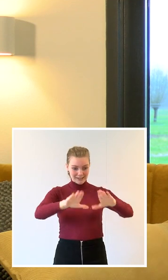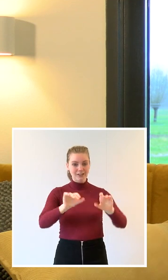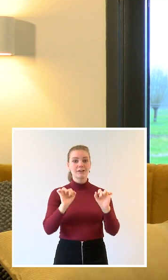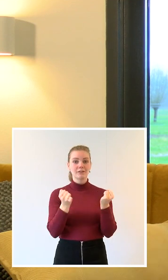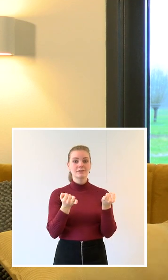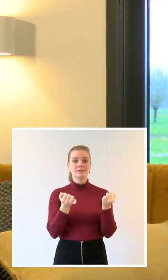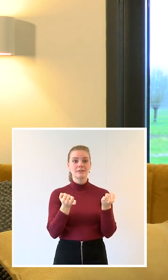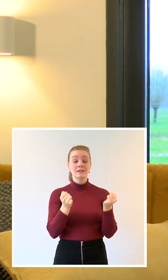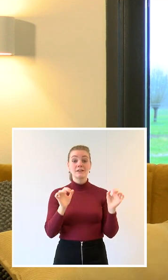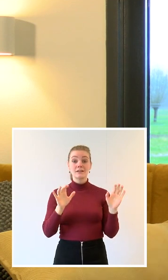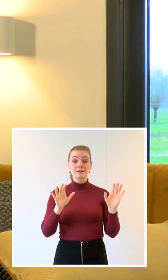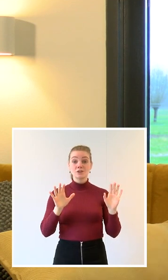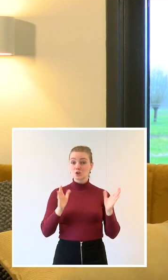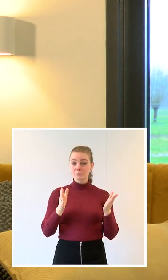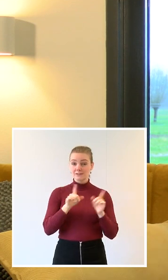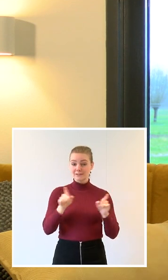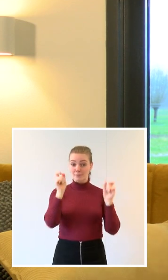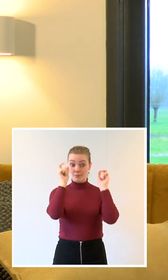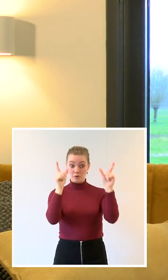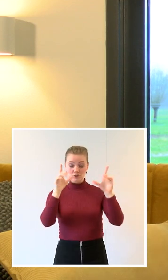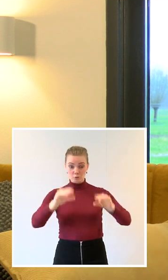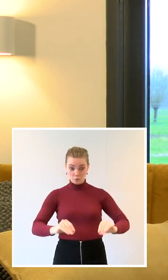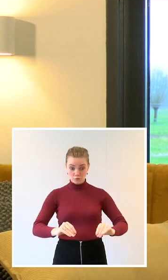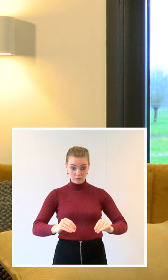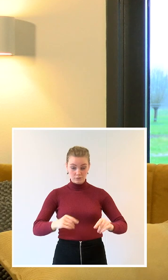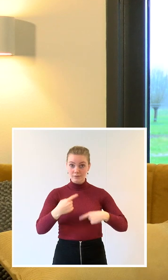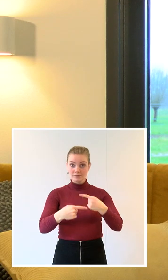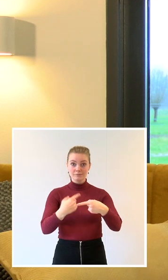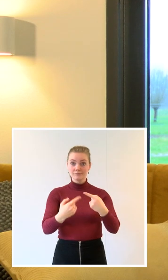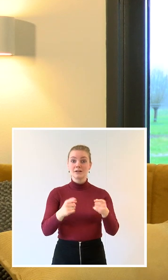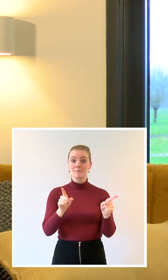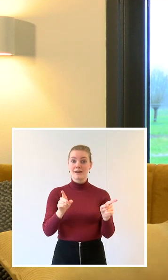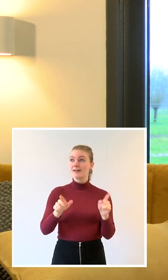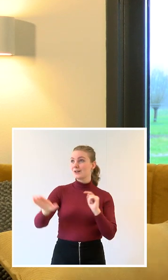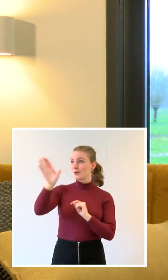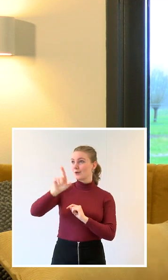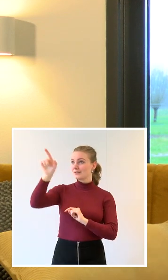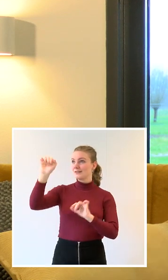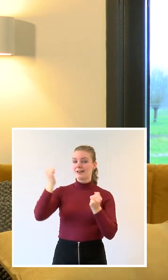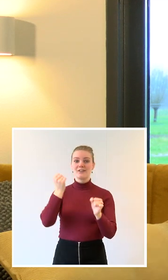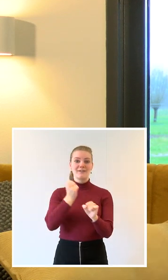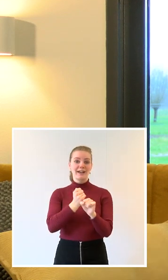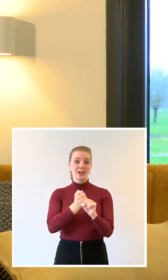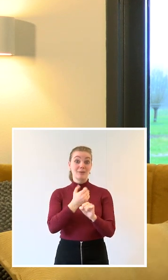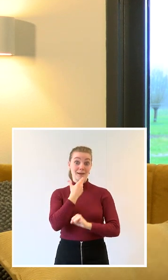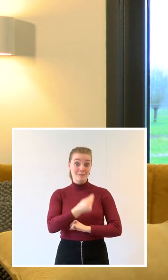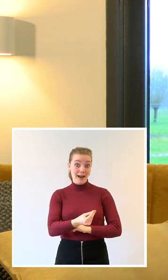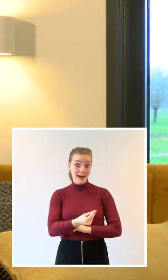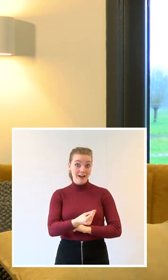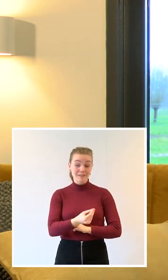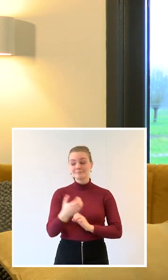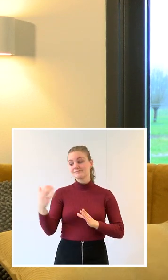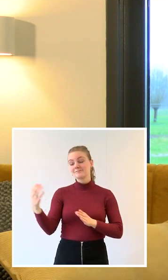heel bewust doet. Maar kan God werken blijkbaar. Door samenwerking, door alleen al